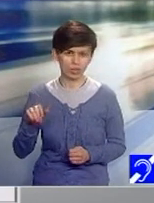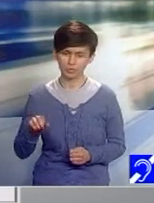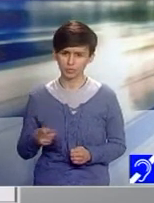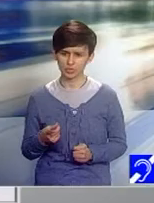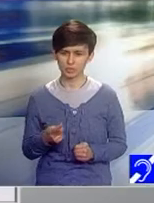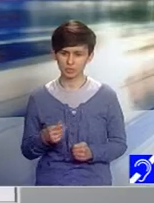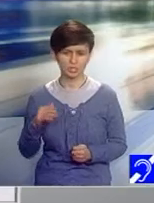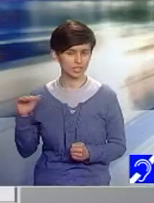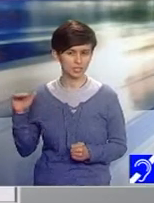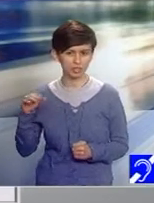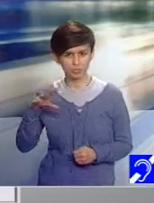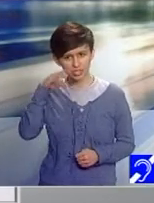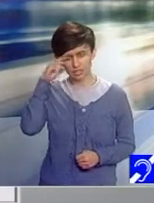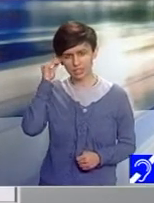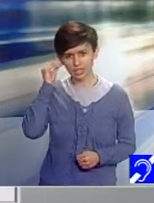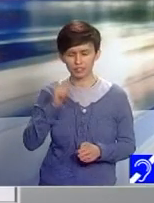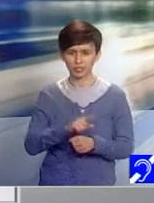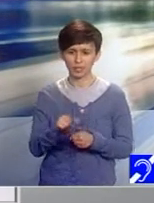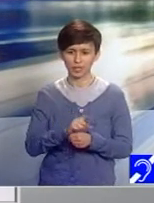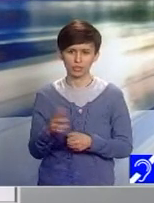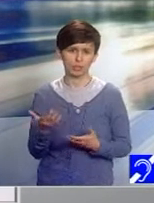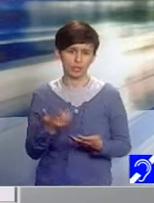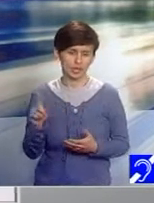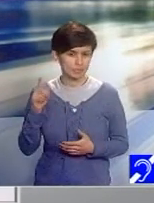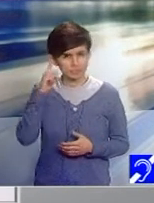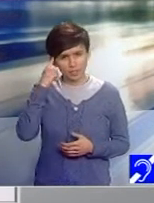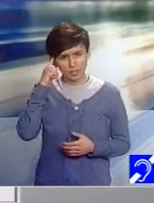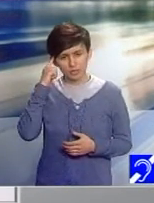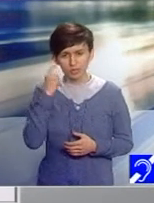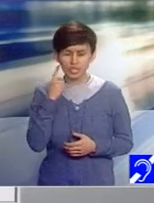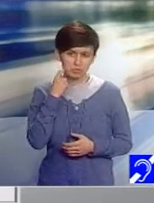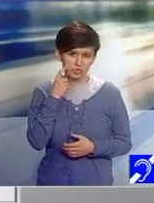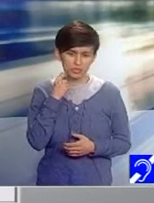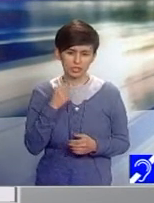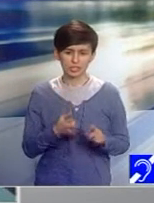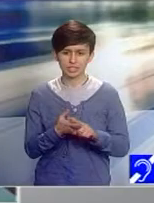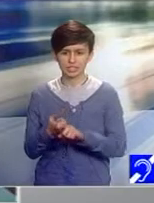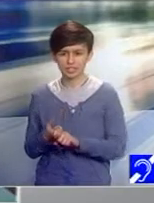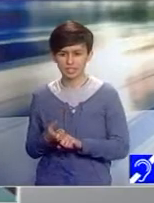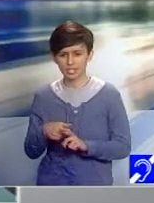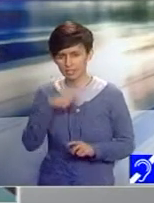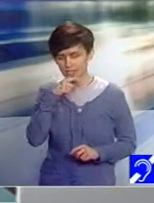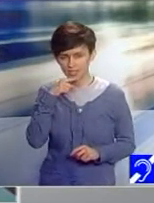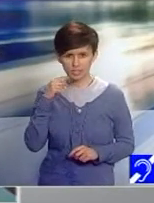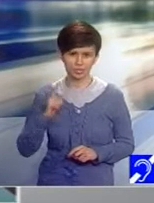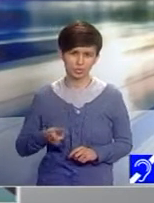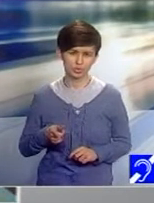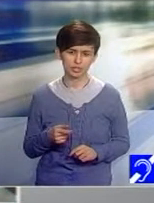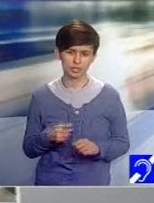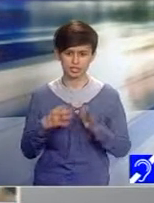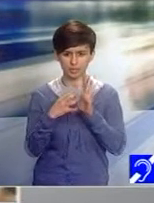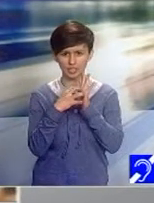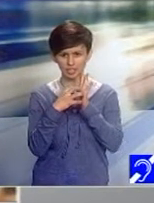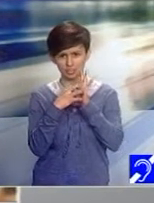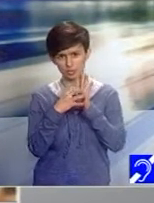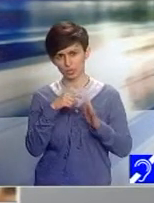să afle lucruri poate neștiute, curiozități despre Rusia, despre simbolurile